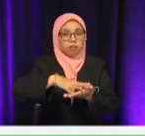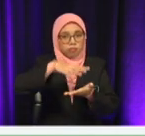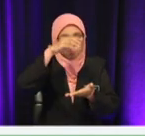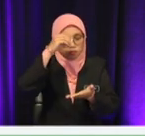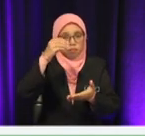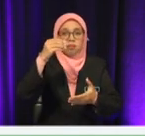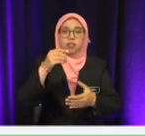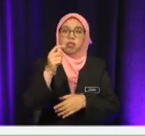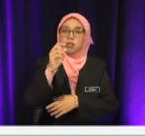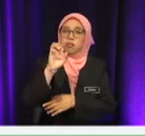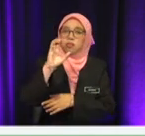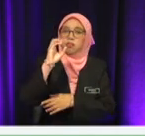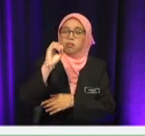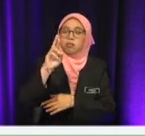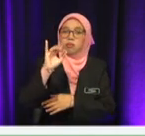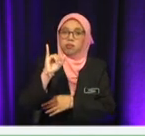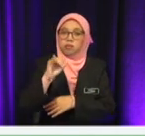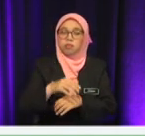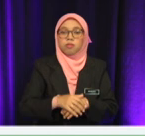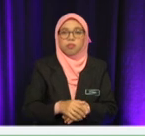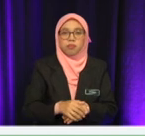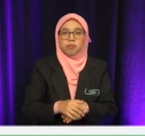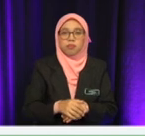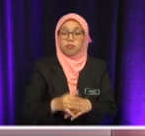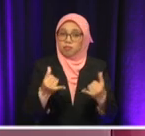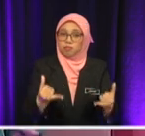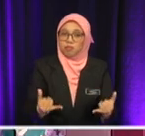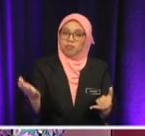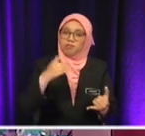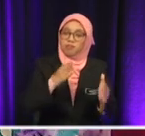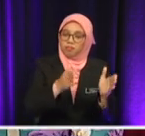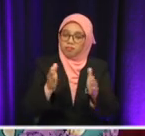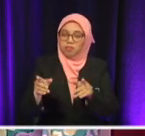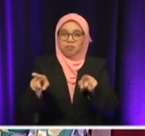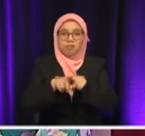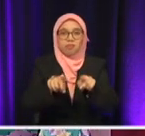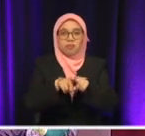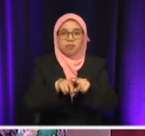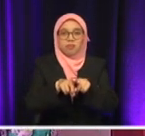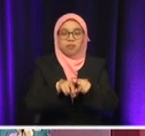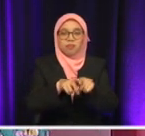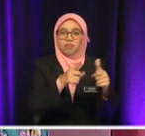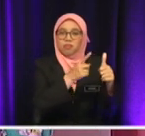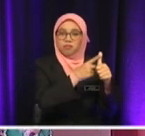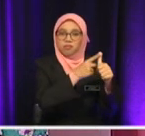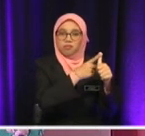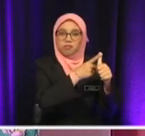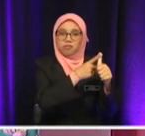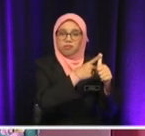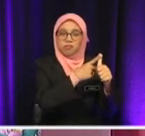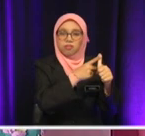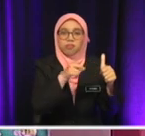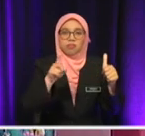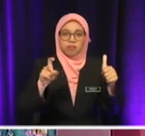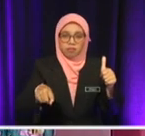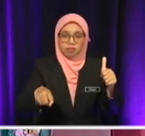keluar dalam bentuk seperti ini. Okey, jom kita susun sama-sama. Nombor satu, kita pastikan semua botol,